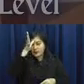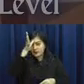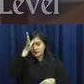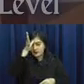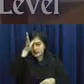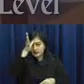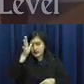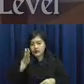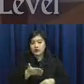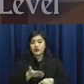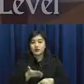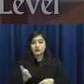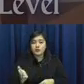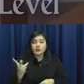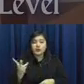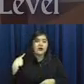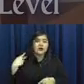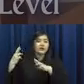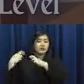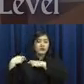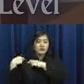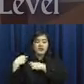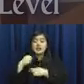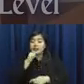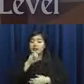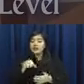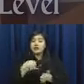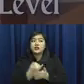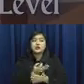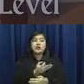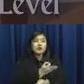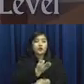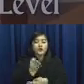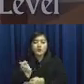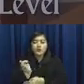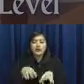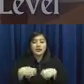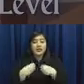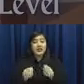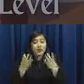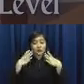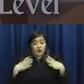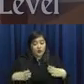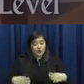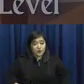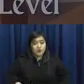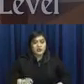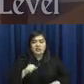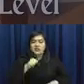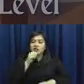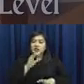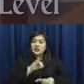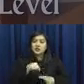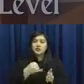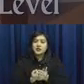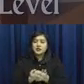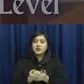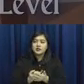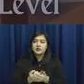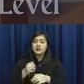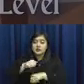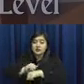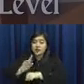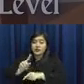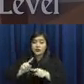mismo hindi lamang pakainin, hindi lamang damitan ang ating anak, hindi lamang papag-aralin, kundi higit sa